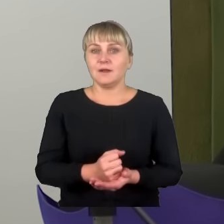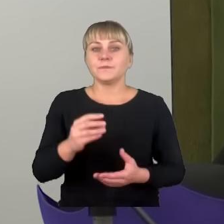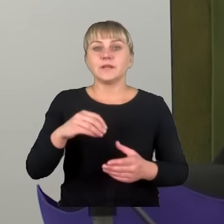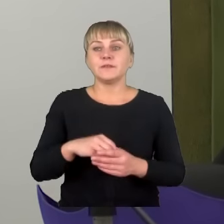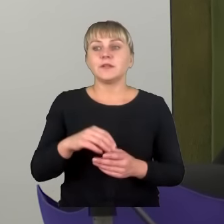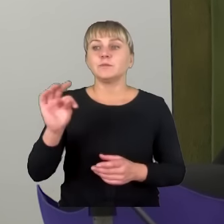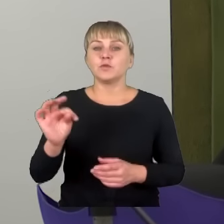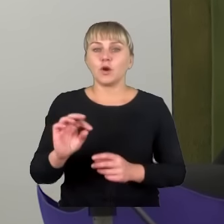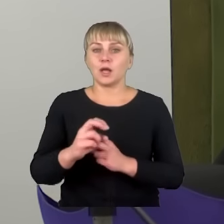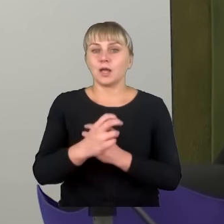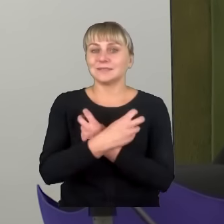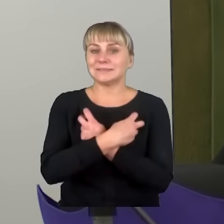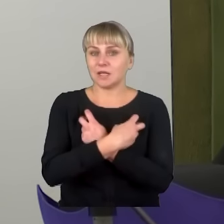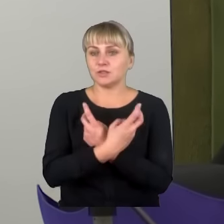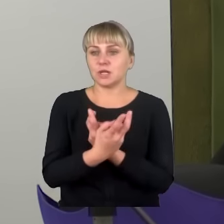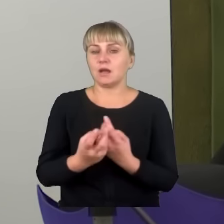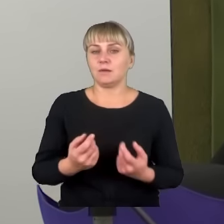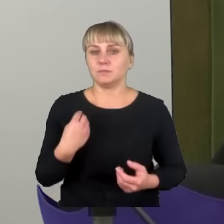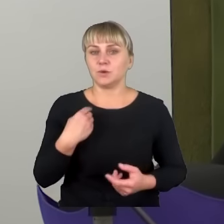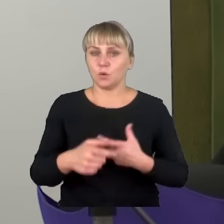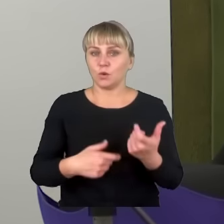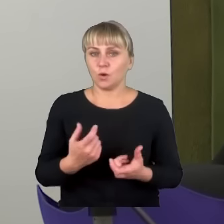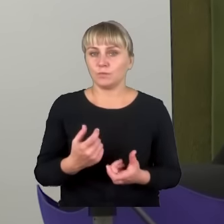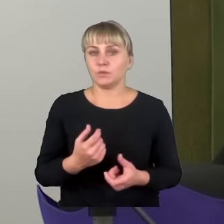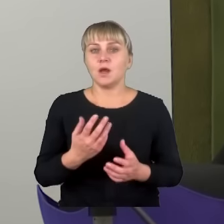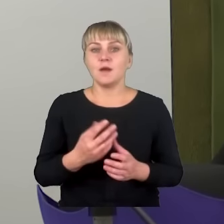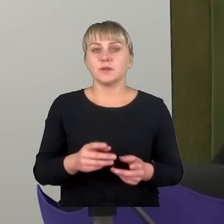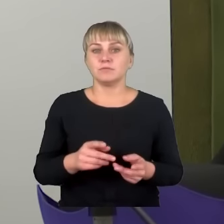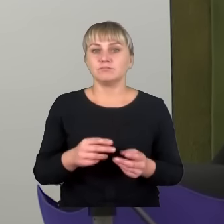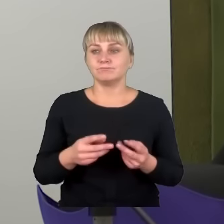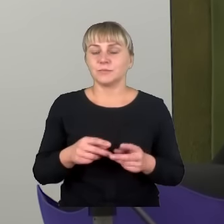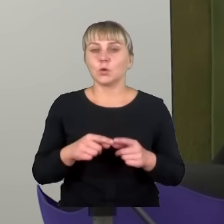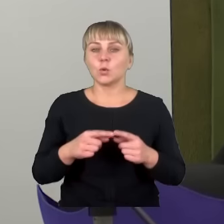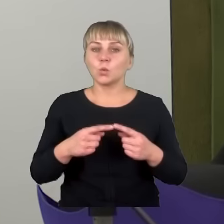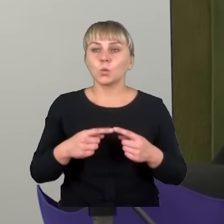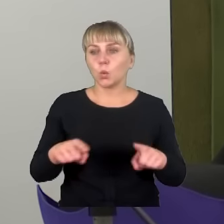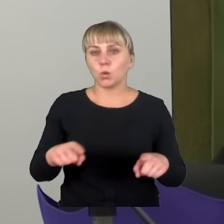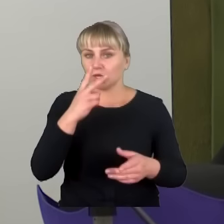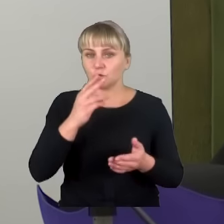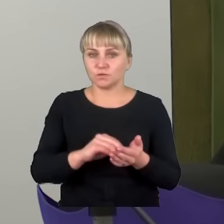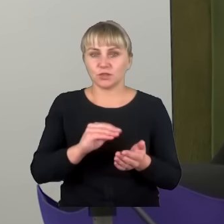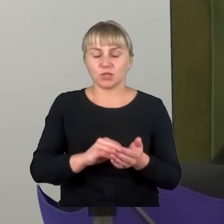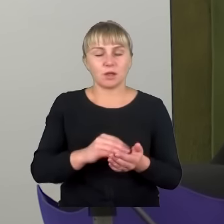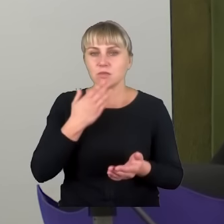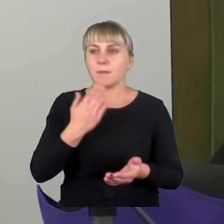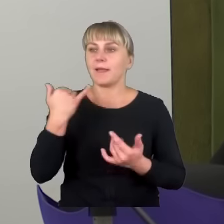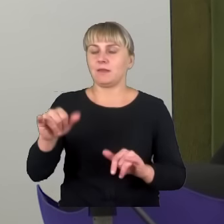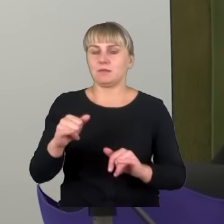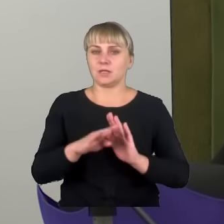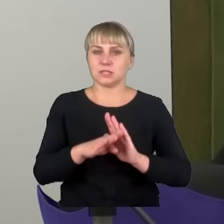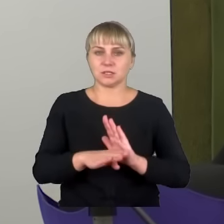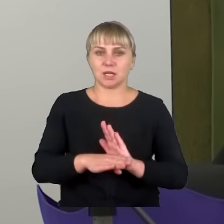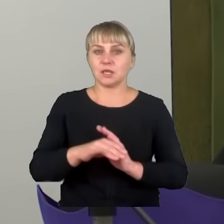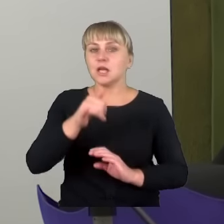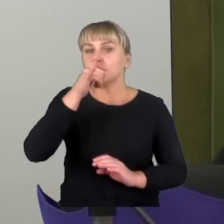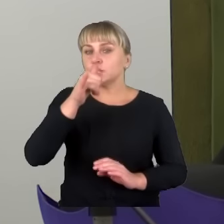jako sędziego z niekrótkim stażem nie zmieniają tej zasady, bo nie może być sędzią